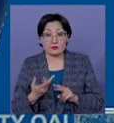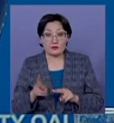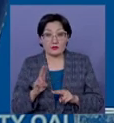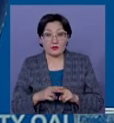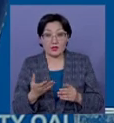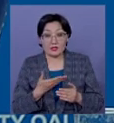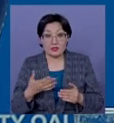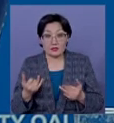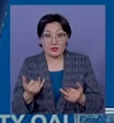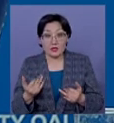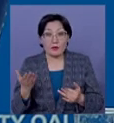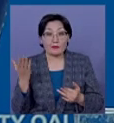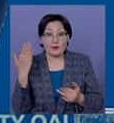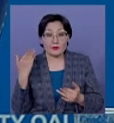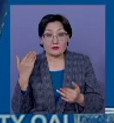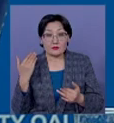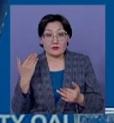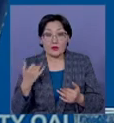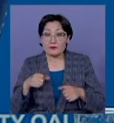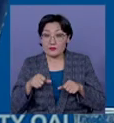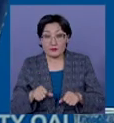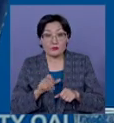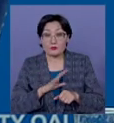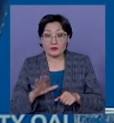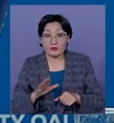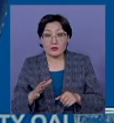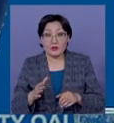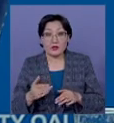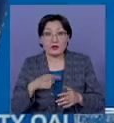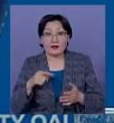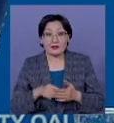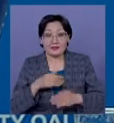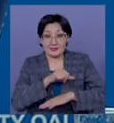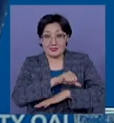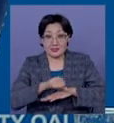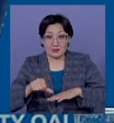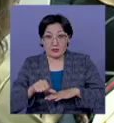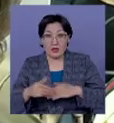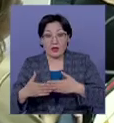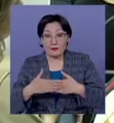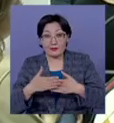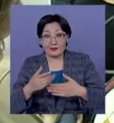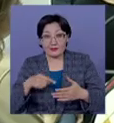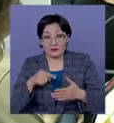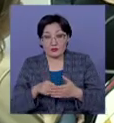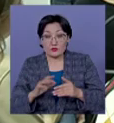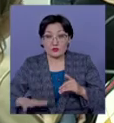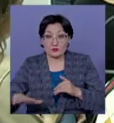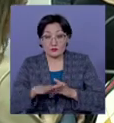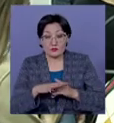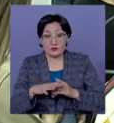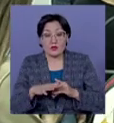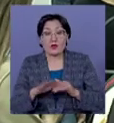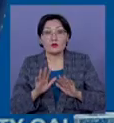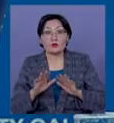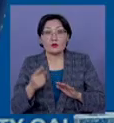біз қазір баяғыда біздің хақымыз болмаған қаланың сыртына, қаланың пригородный зона дейміз, қалай болса да